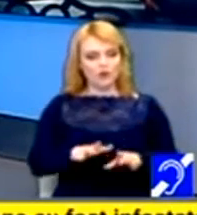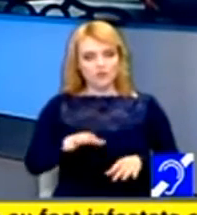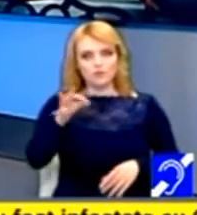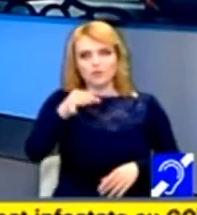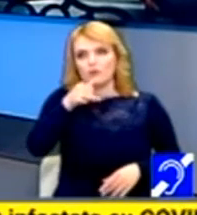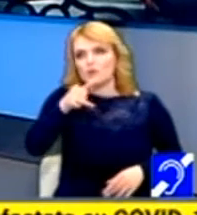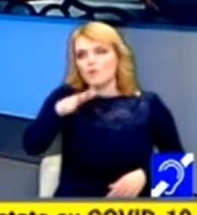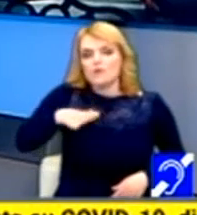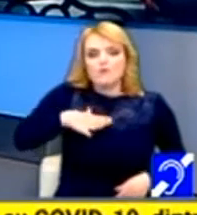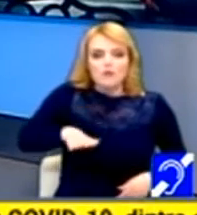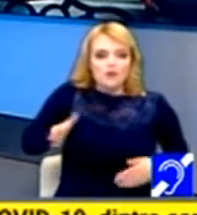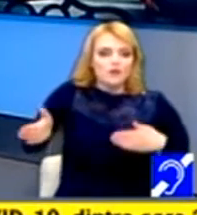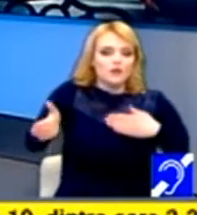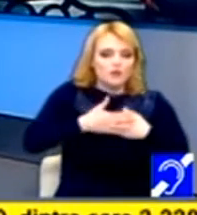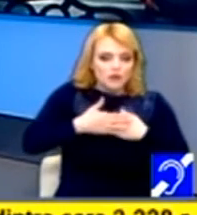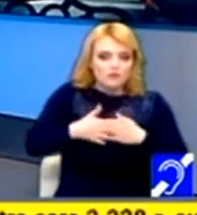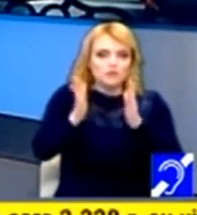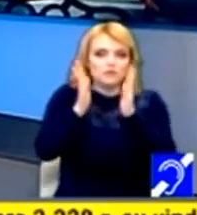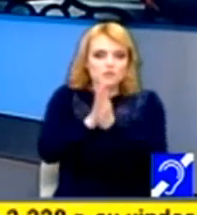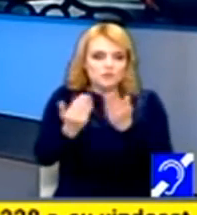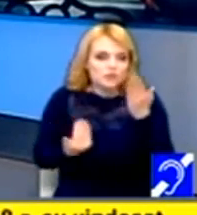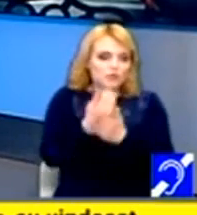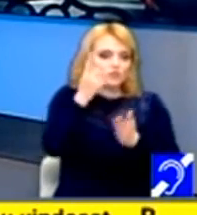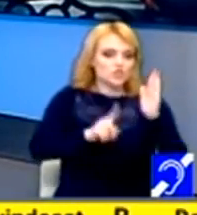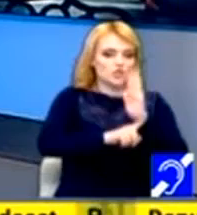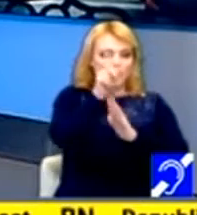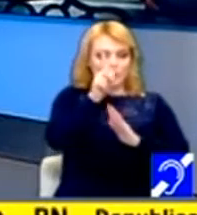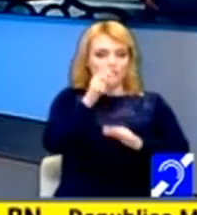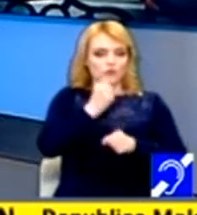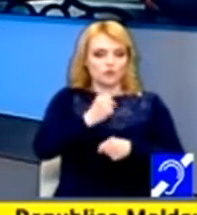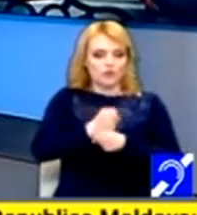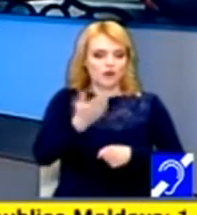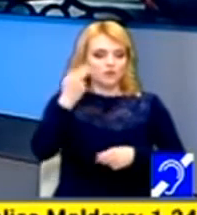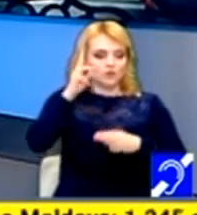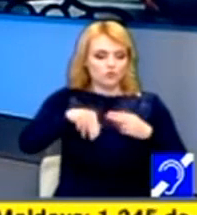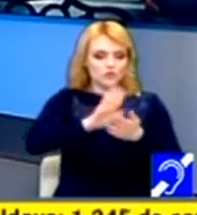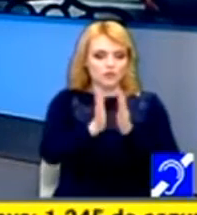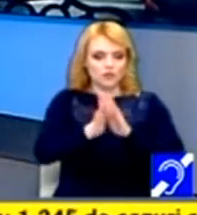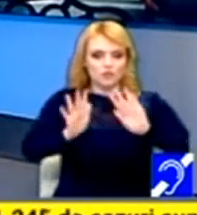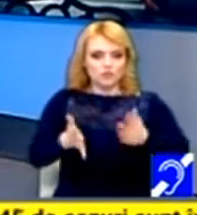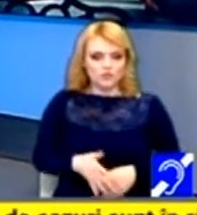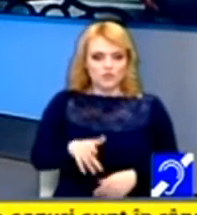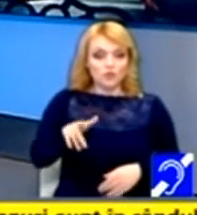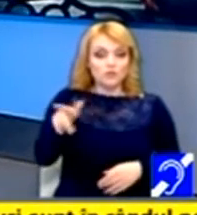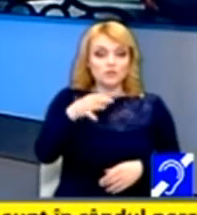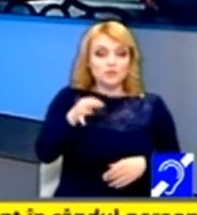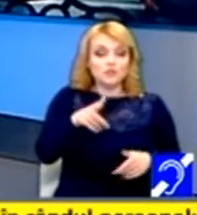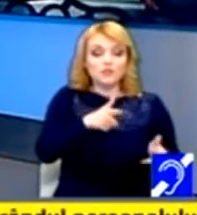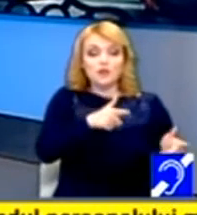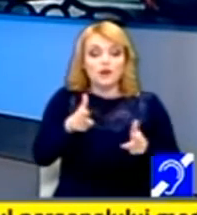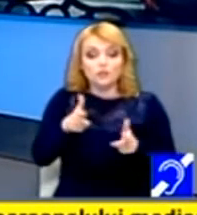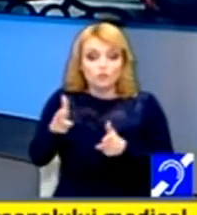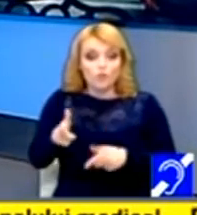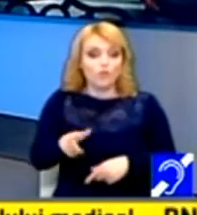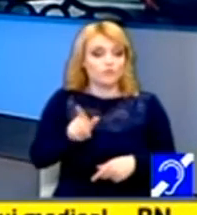nu mai rezistă cu ușile închise și cer să-și reia serviciile după încheierea stării de urgență. Spun că au luat toate măsurile de